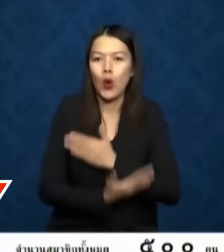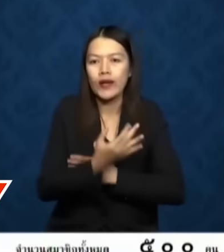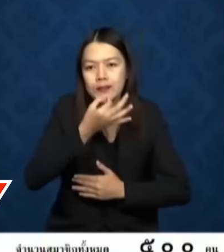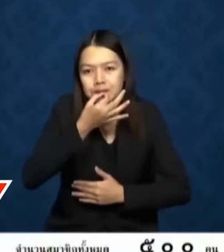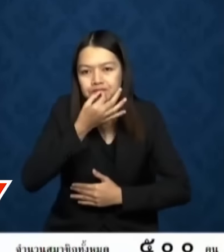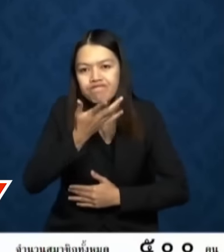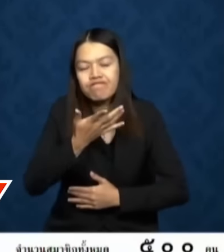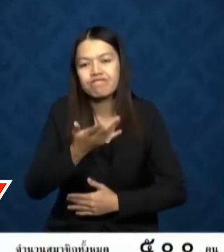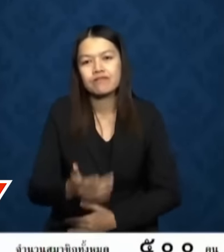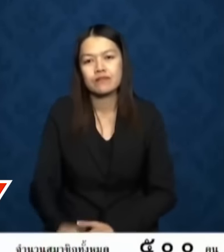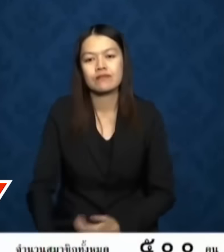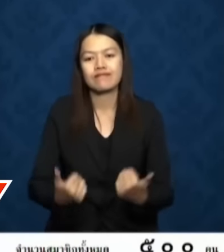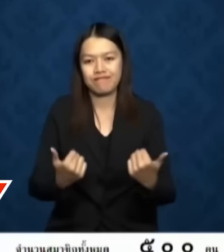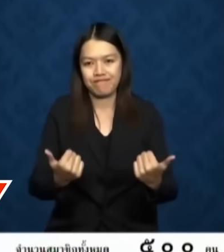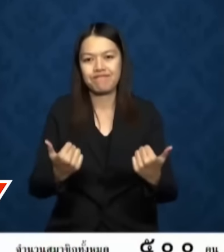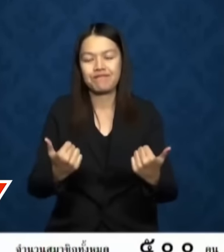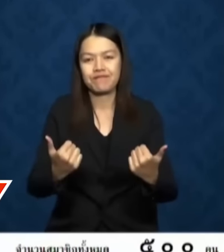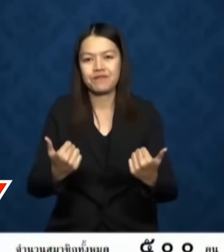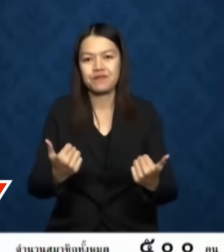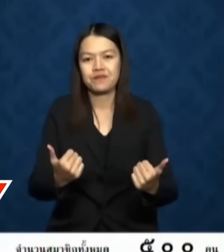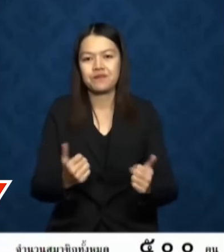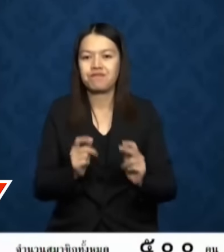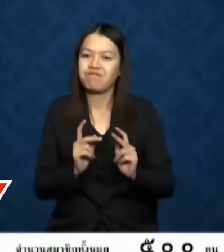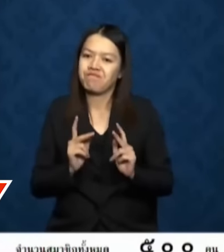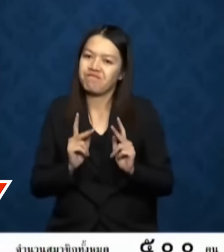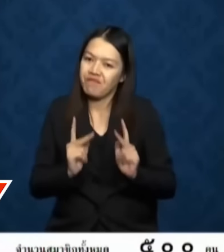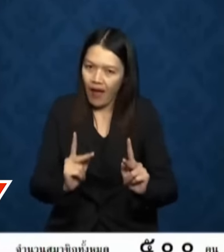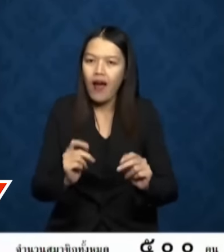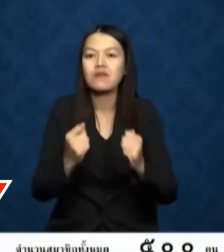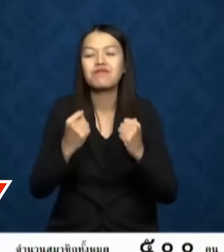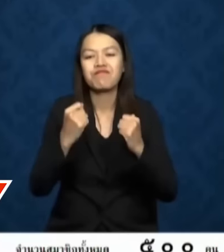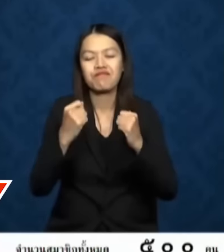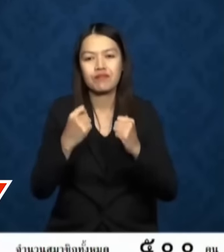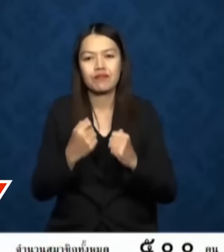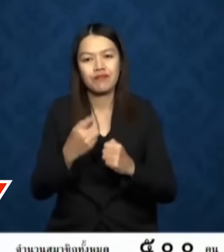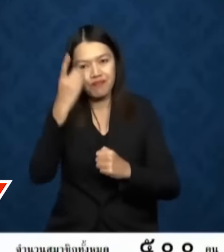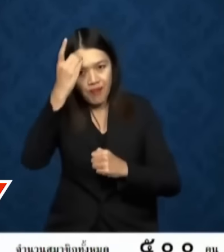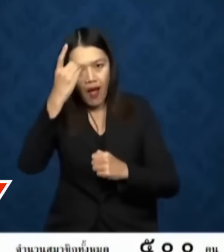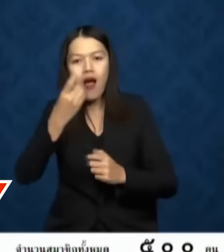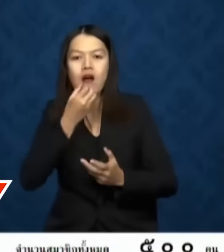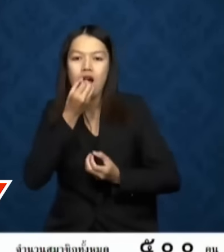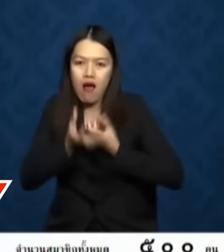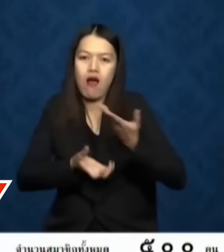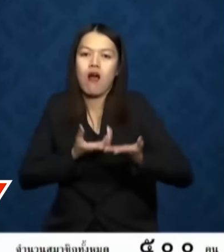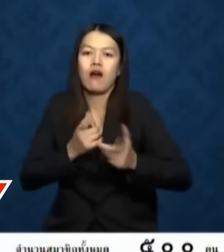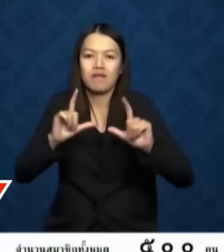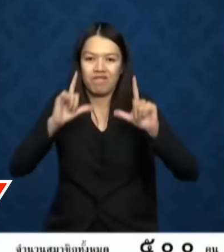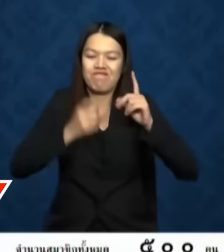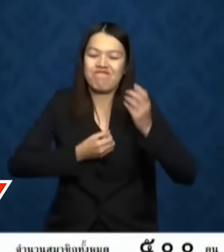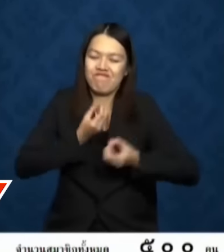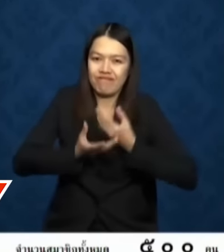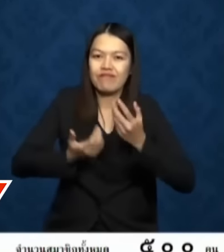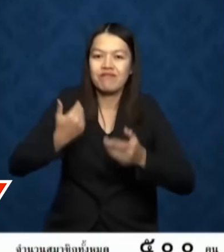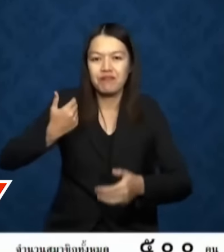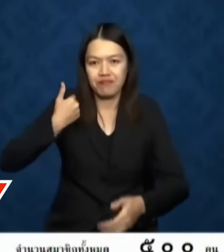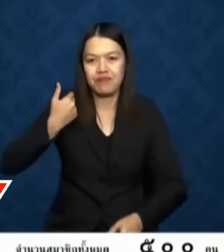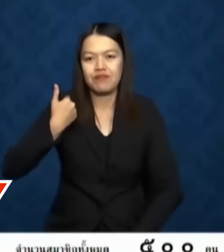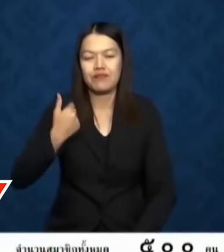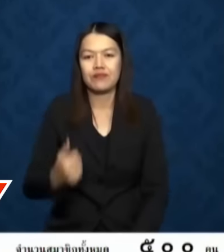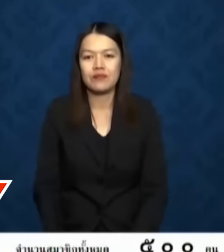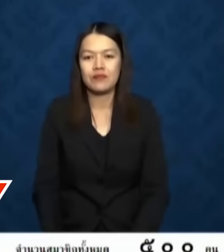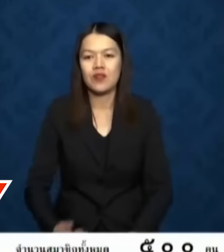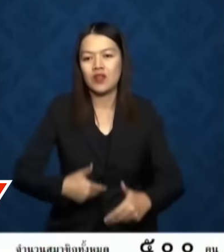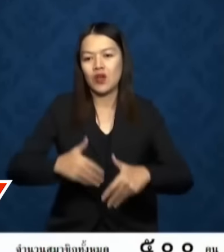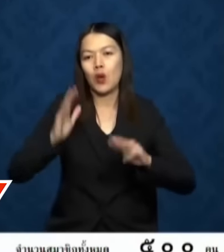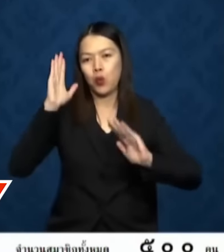ชีพแต่ณวันนี้ครับคนกล้าออกมามากขึ้นนักแสดงออกมามากขึ้นคนที่มีชื่อเสียงออกมามากขึ้นวันนี้ครับประ